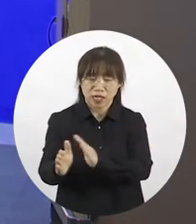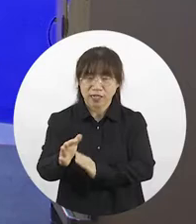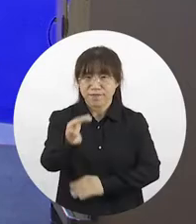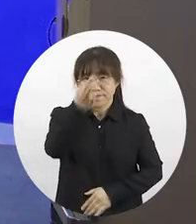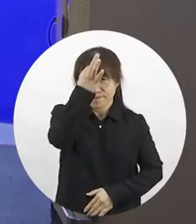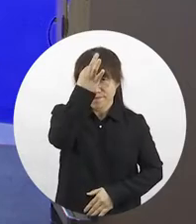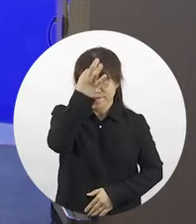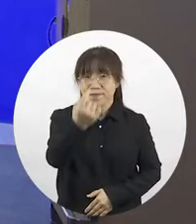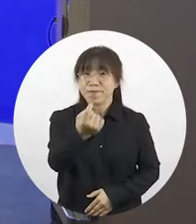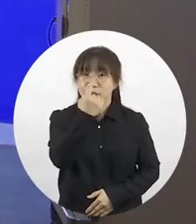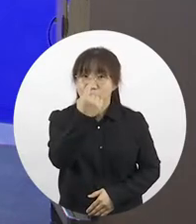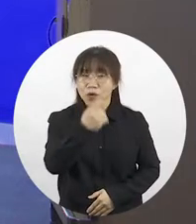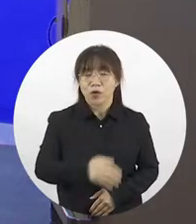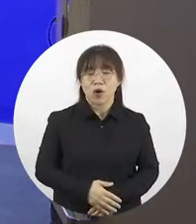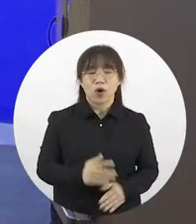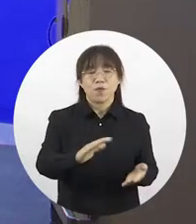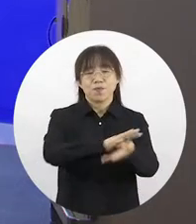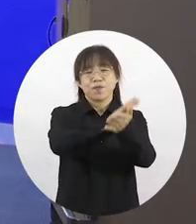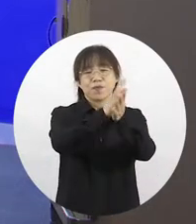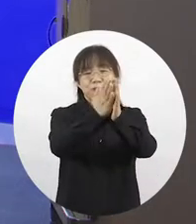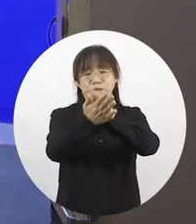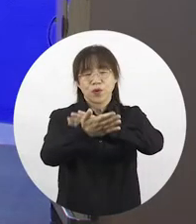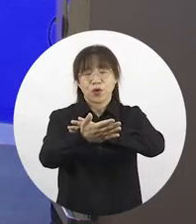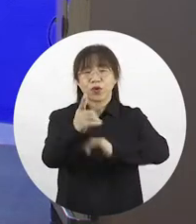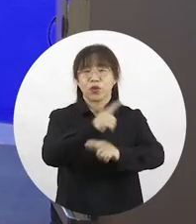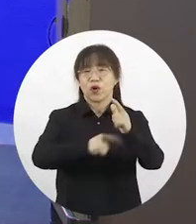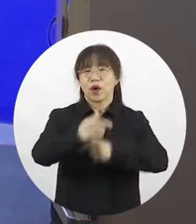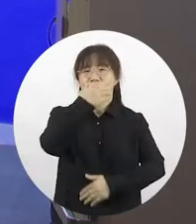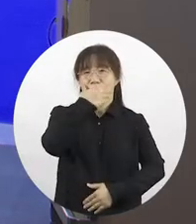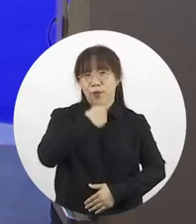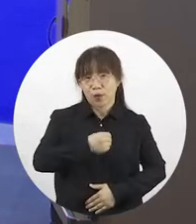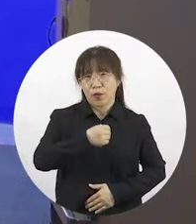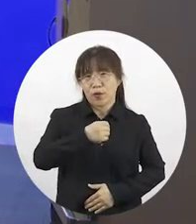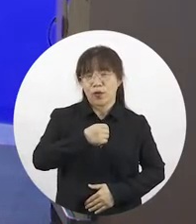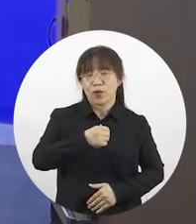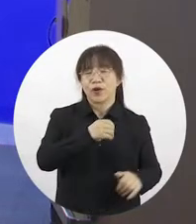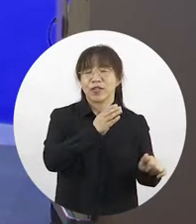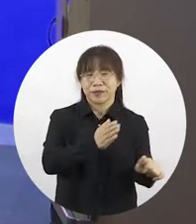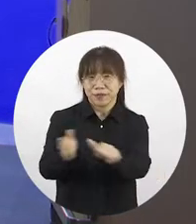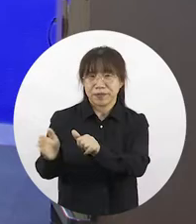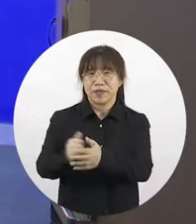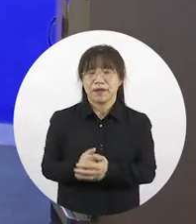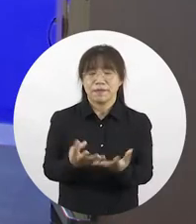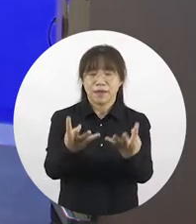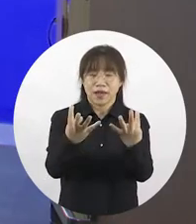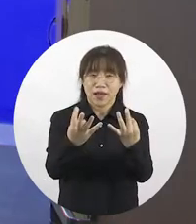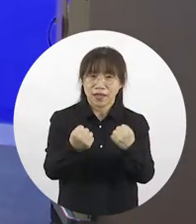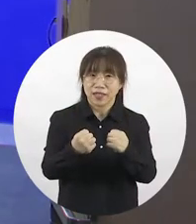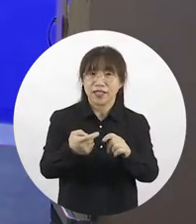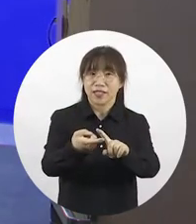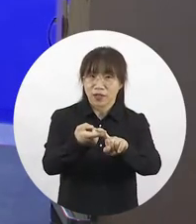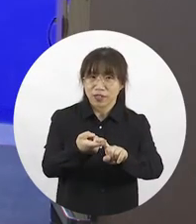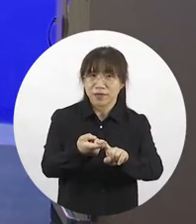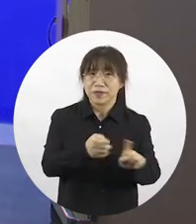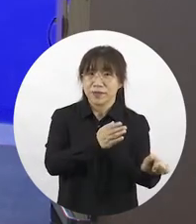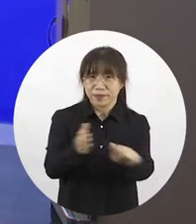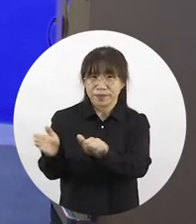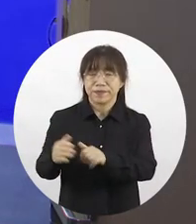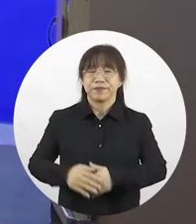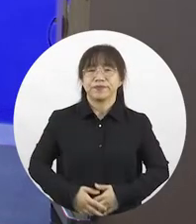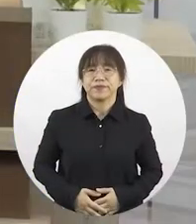있는 노하우를 배우며 달라진 공간에서 행복을 더하는 계기가 되었으면 좋겠습니다. 많은 관심